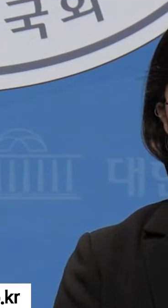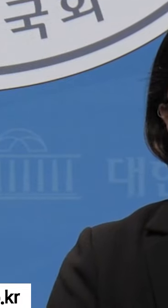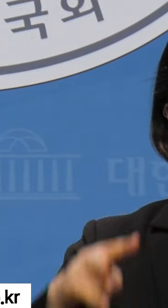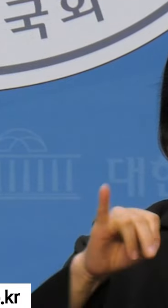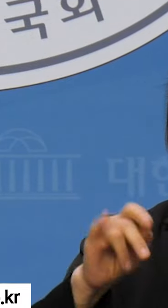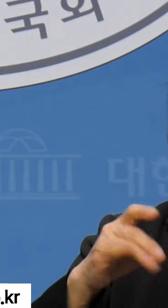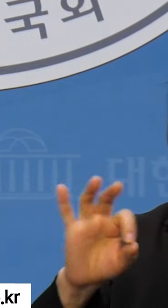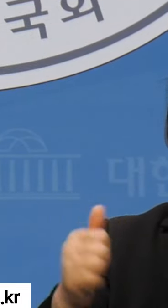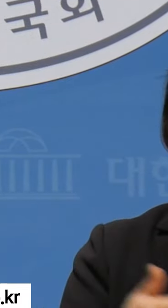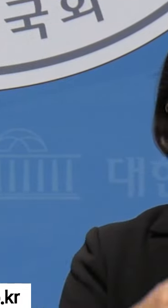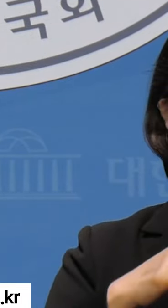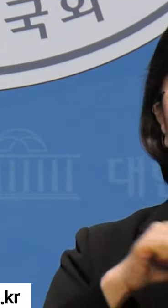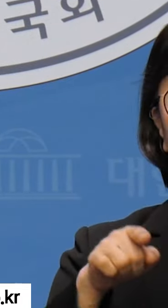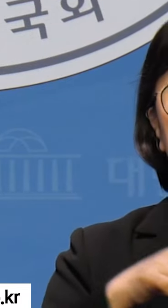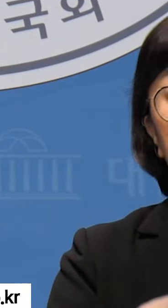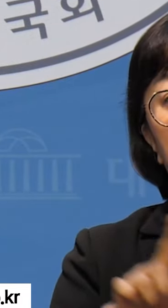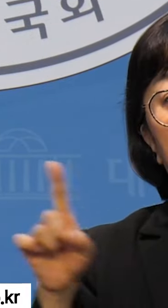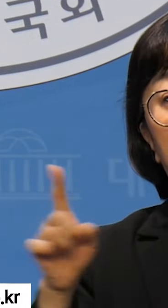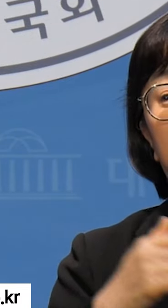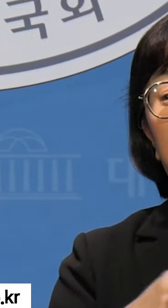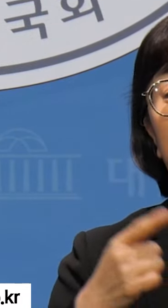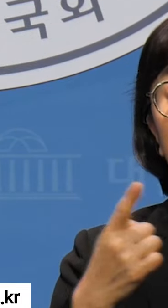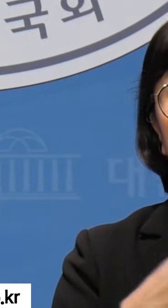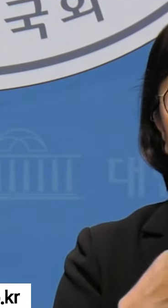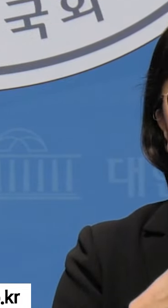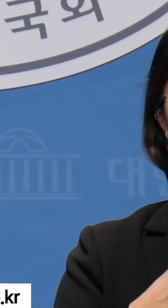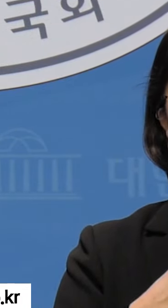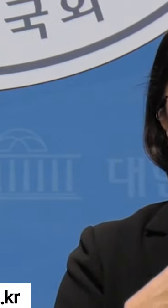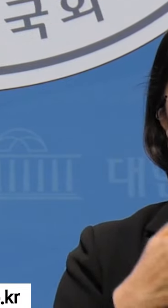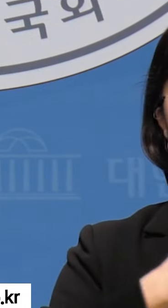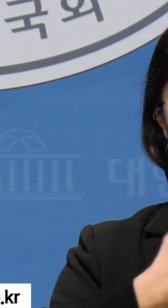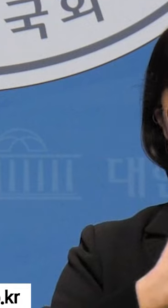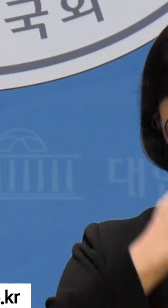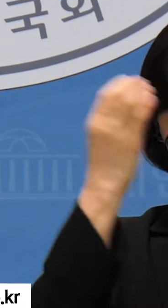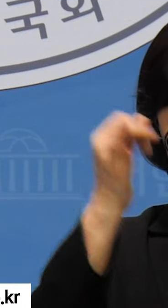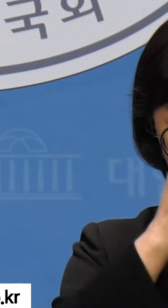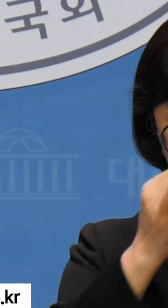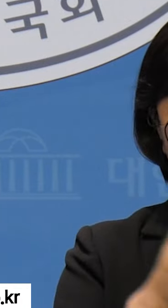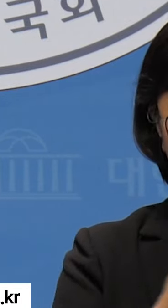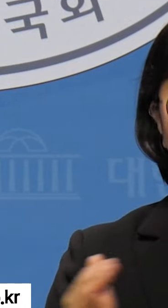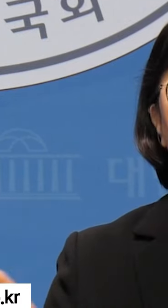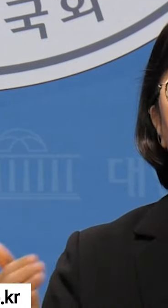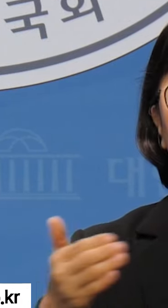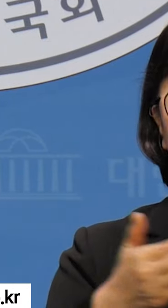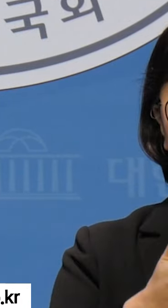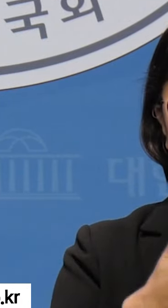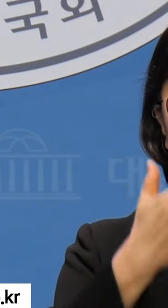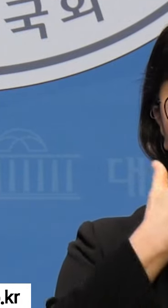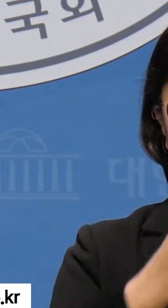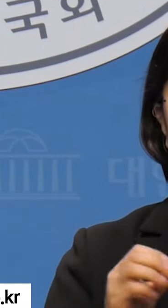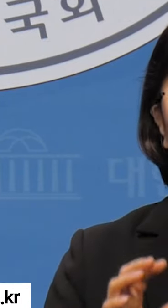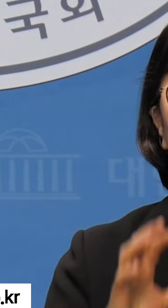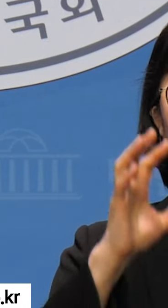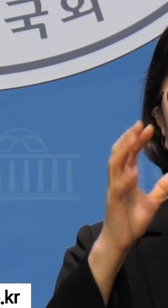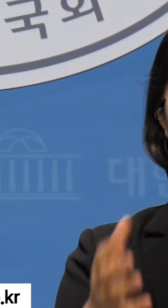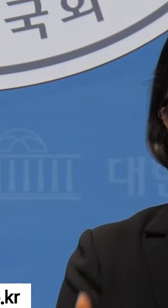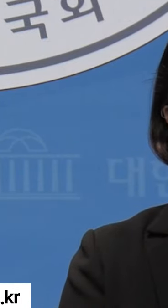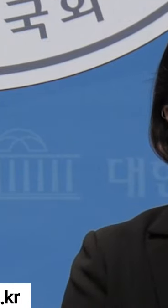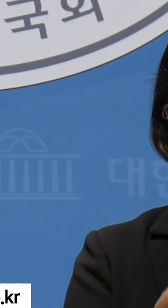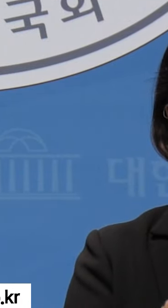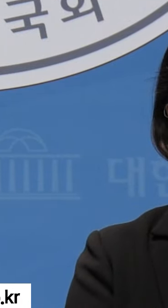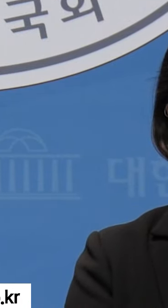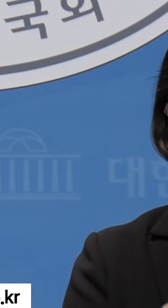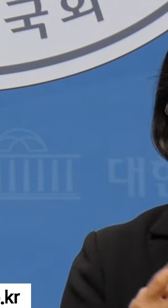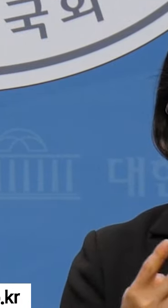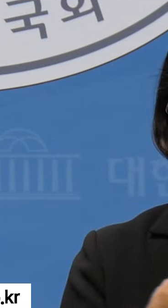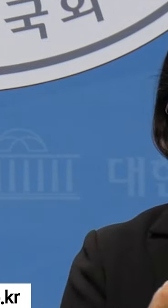신동근이 정치하려는 이유는 첫째, 제가 꿈꿔왔던 포용적 복지국가의 실현입니다.